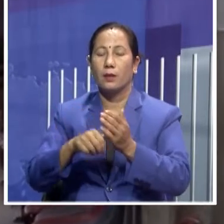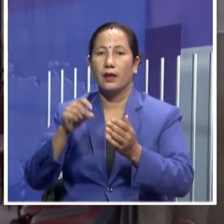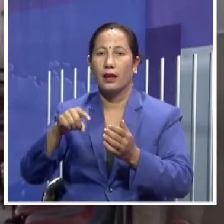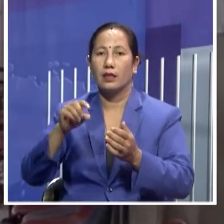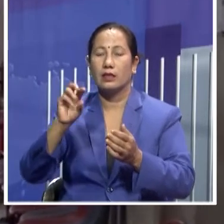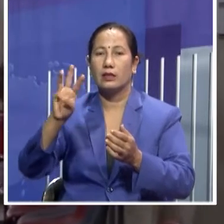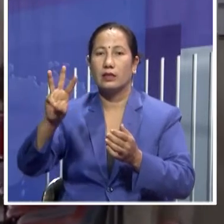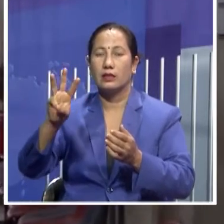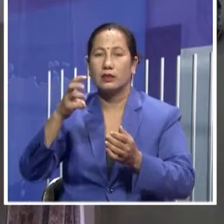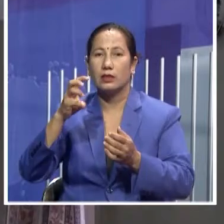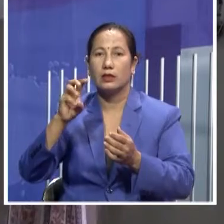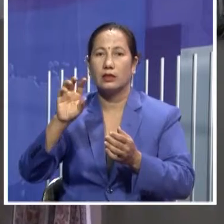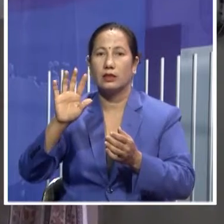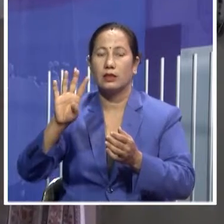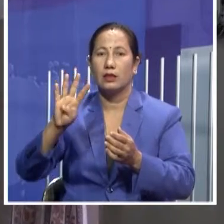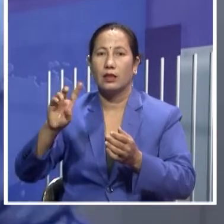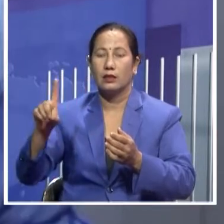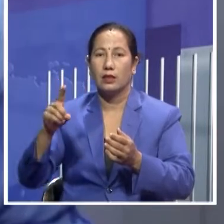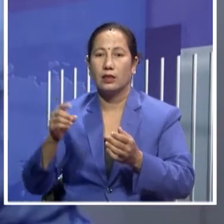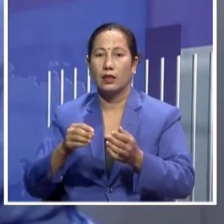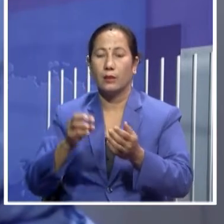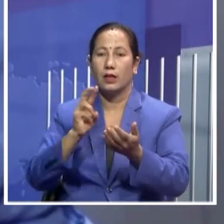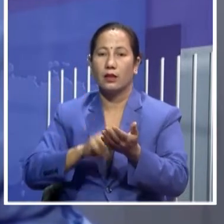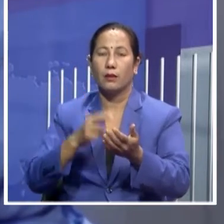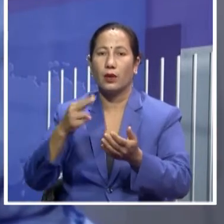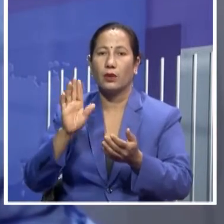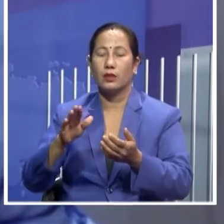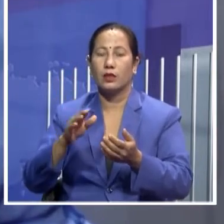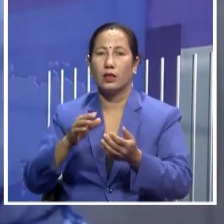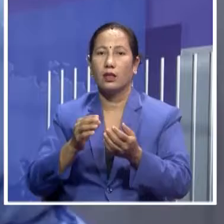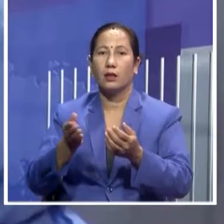341 जनामा संक्रमण पुष्टि भएको छ। पछिल्लो 24 घन्टामा थप